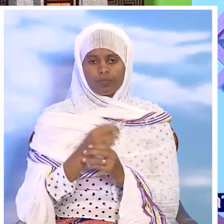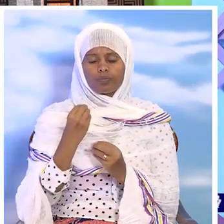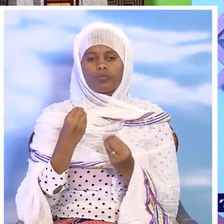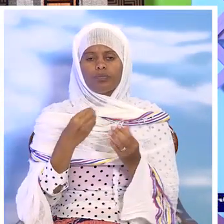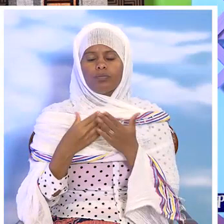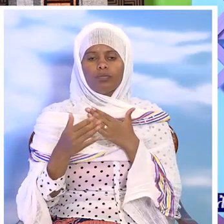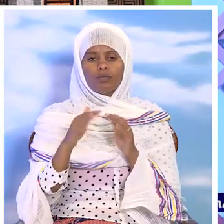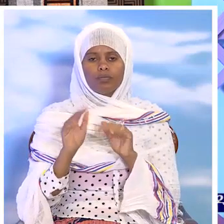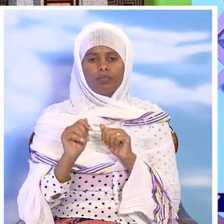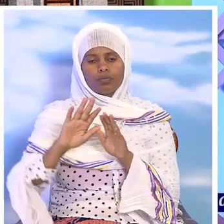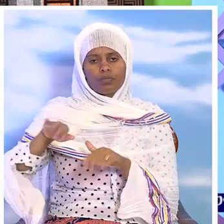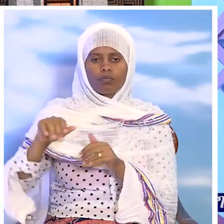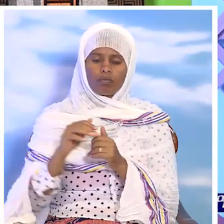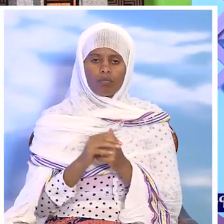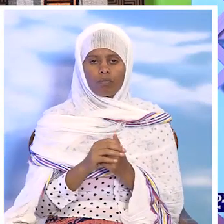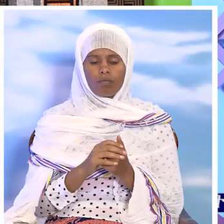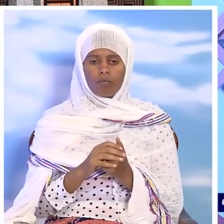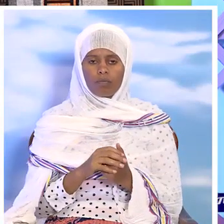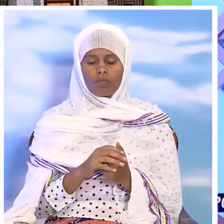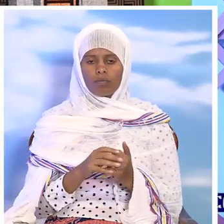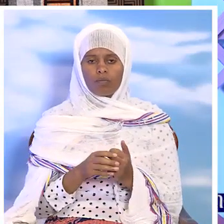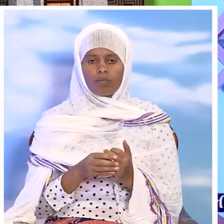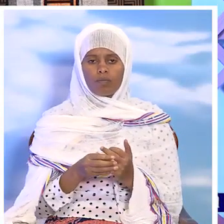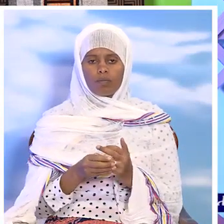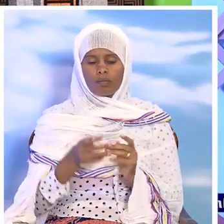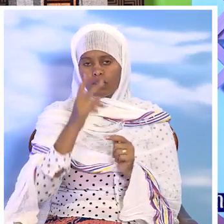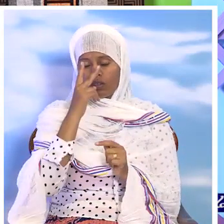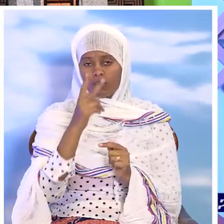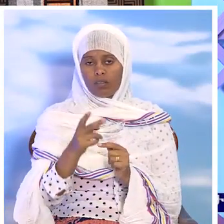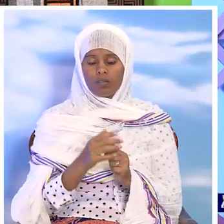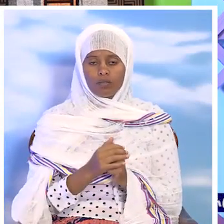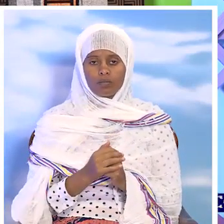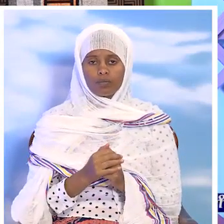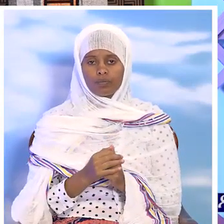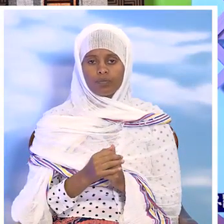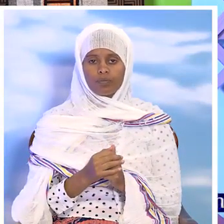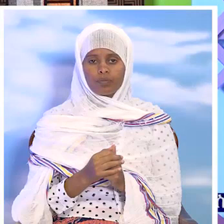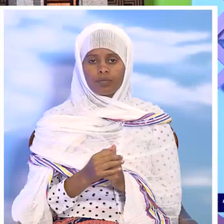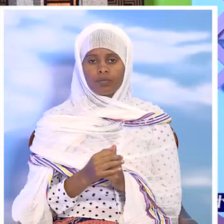ስለ ፀንሐ እየ ሓዲጎ እንድሕር ኢልና ምንስ ኢልና እንድሕር ኢና